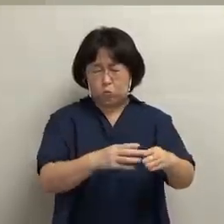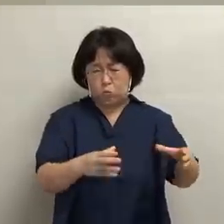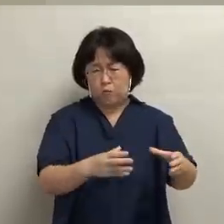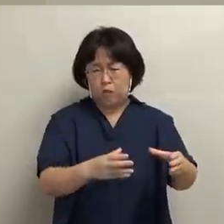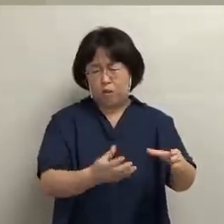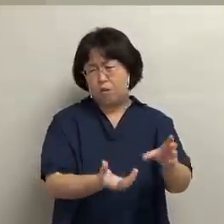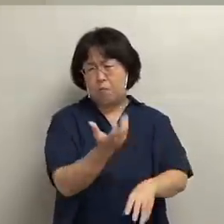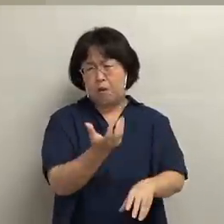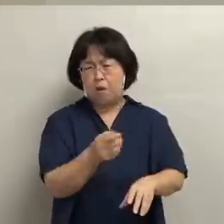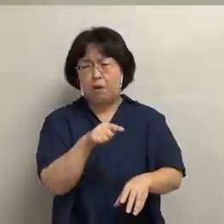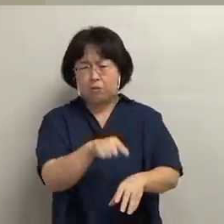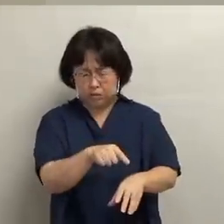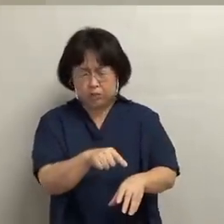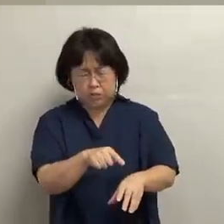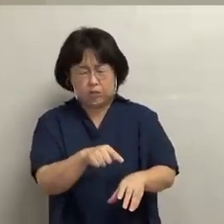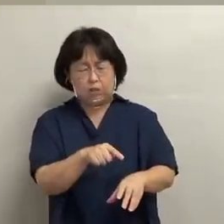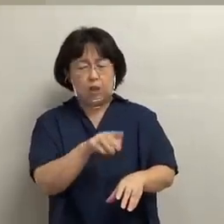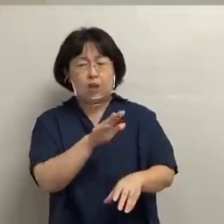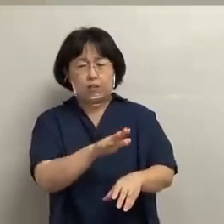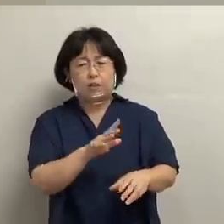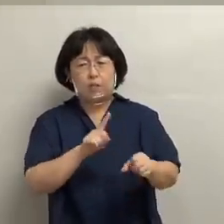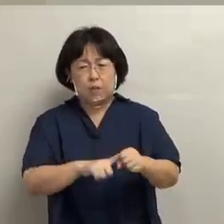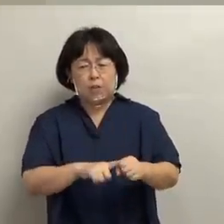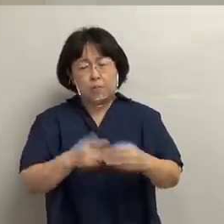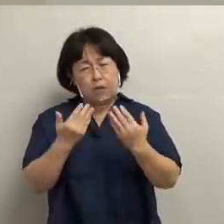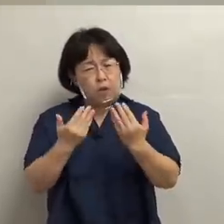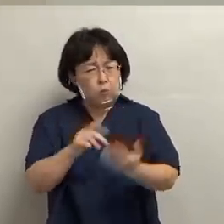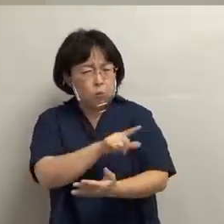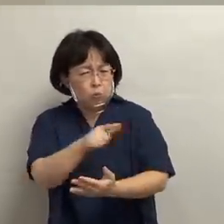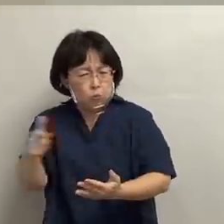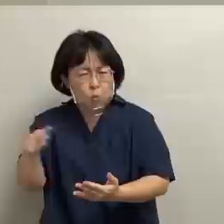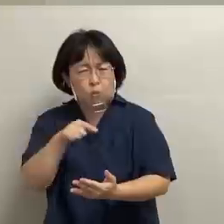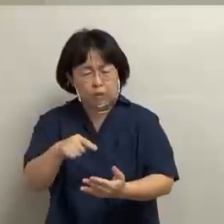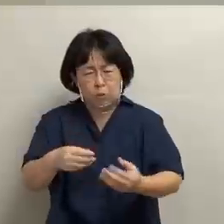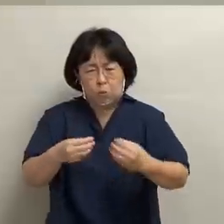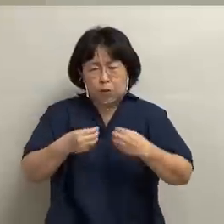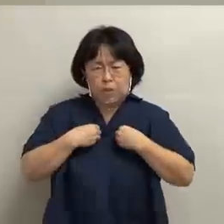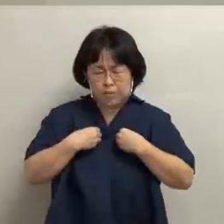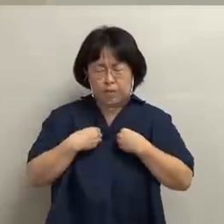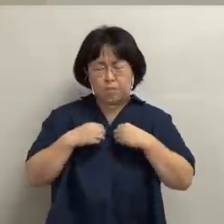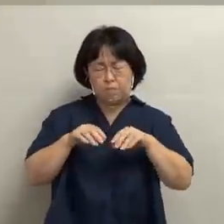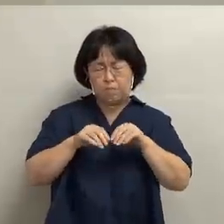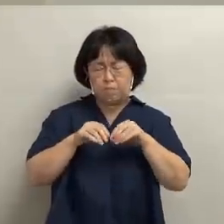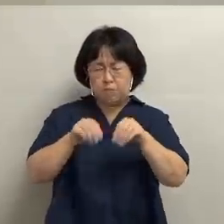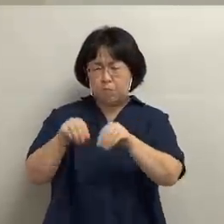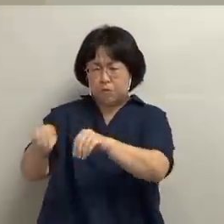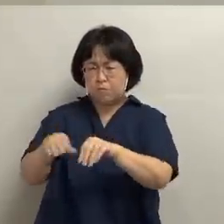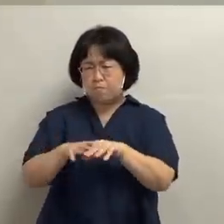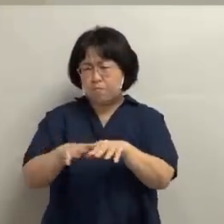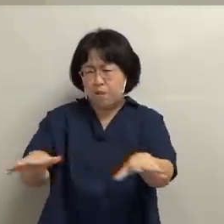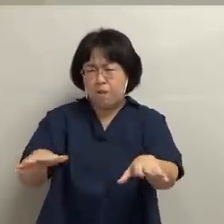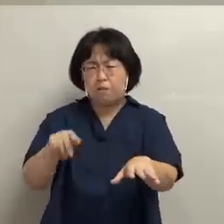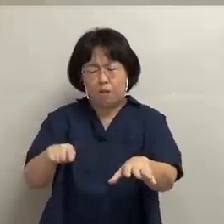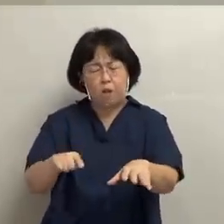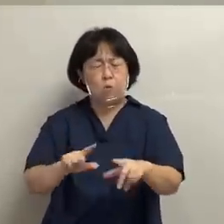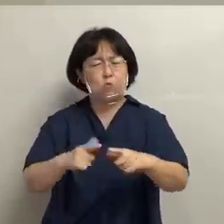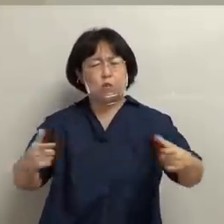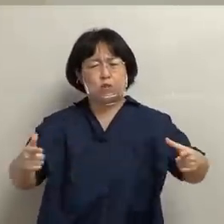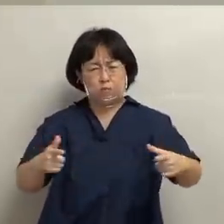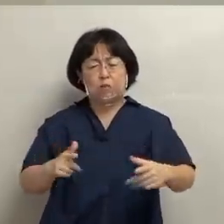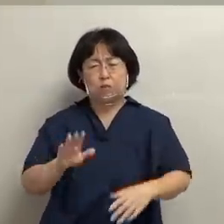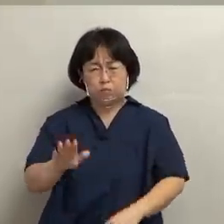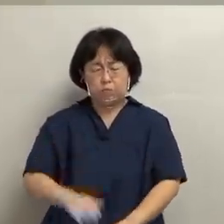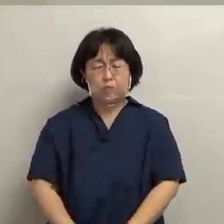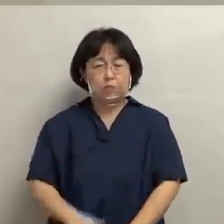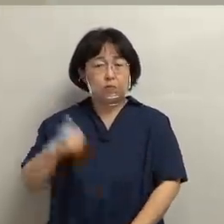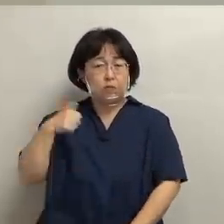多いんですけれども学校等での感染が増えてきているということを分かっていただけるに思います